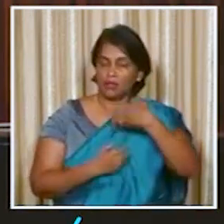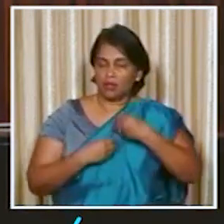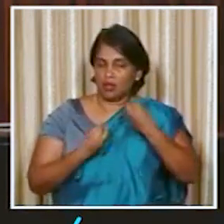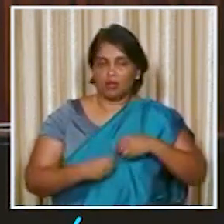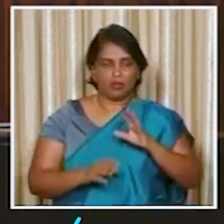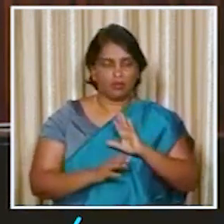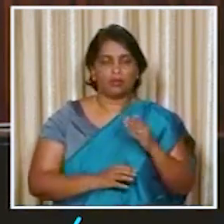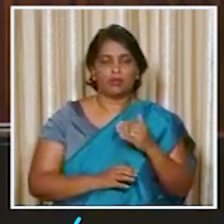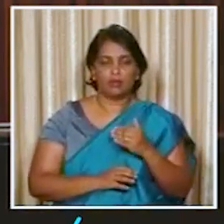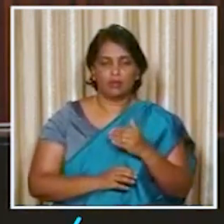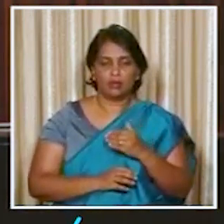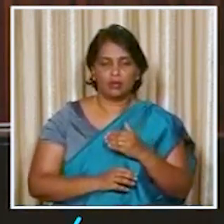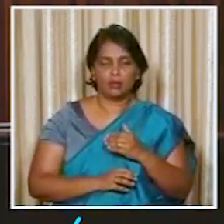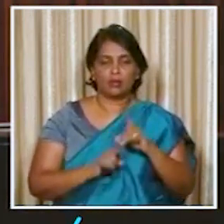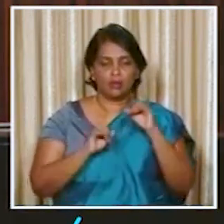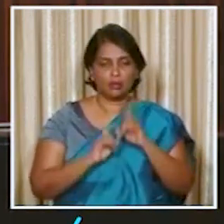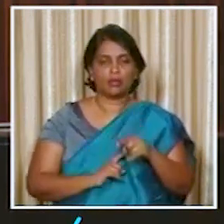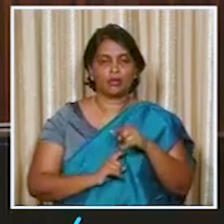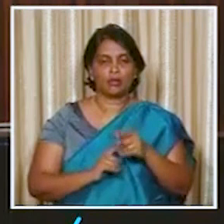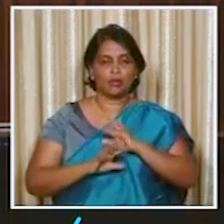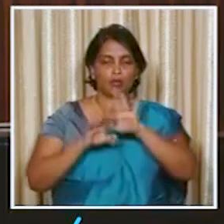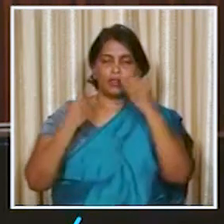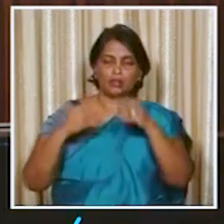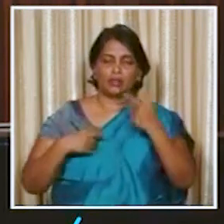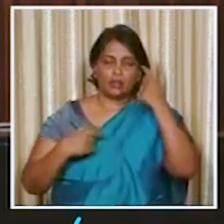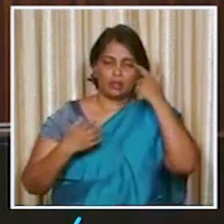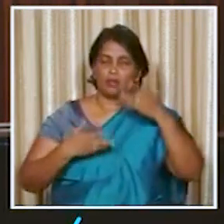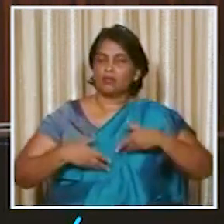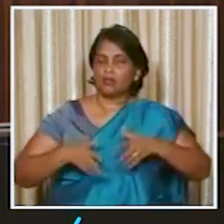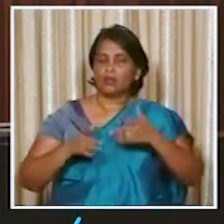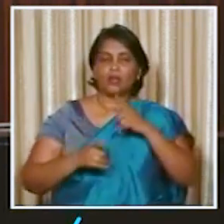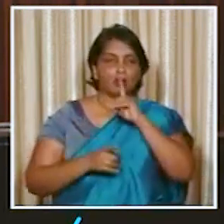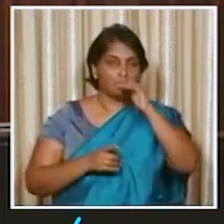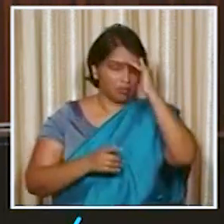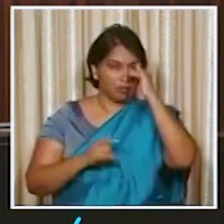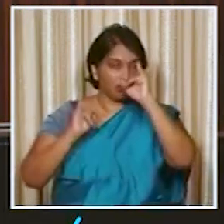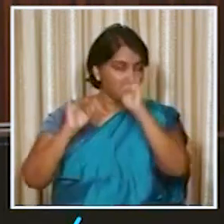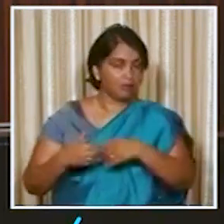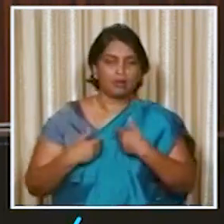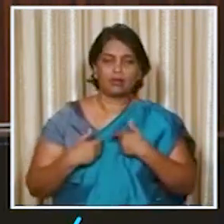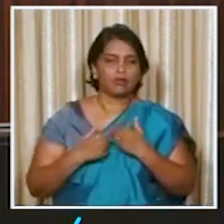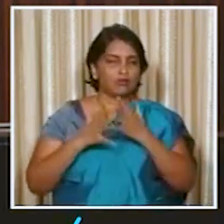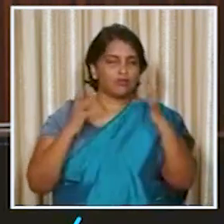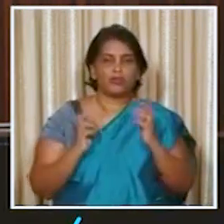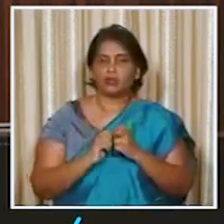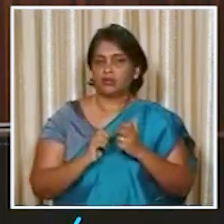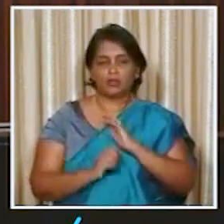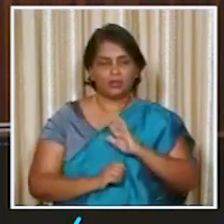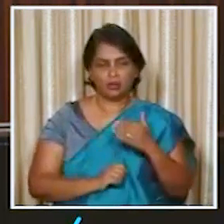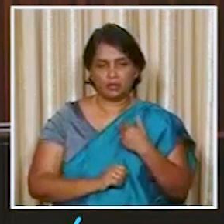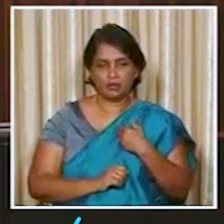ඇදුවේ එමෙන්ම සියල් අත්හැර සැහැල්ලු සිතින් මහමගට වන් මට කතානායක දුර අත්හැරීම මහා බාර දුර කටයුත්තක්